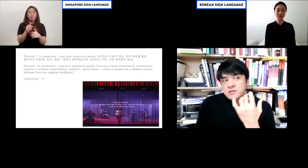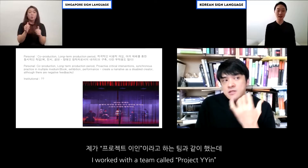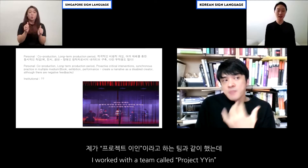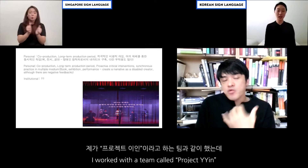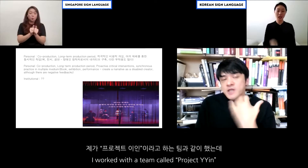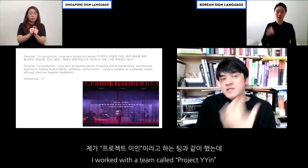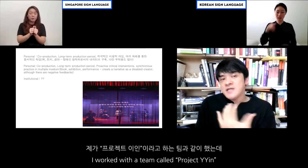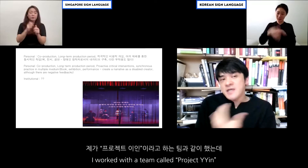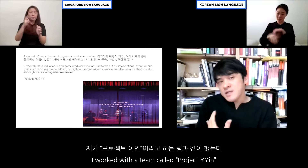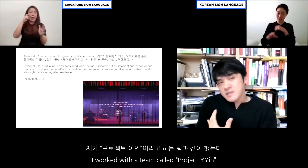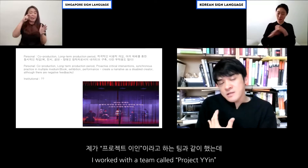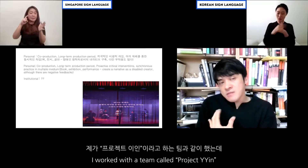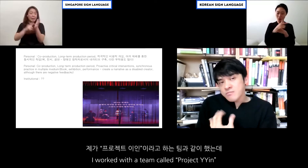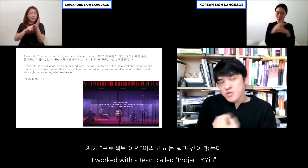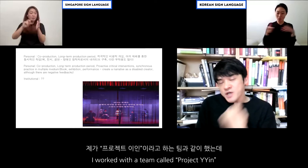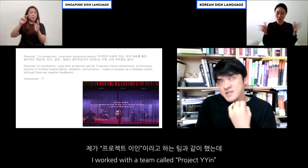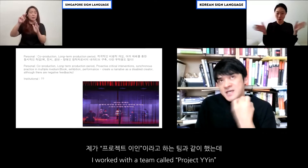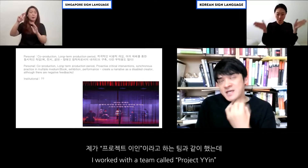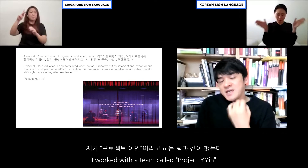제가